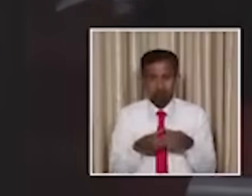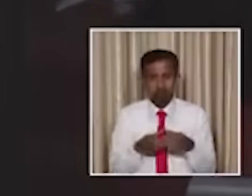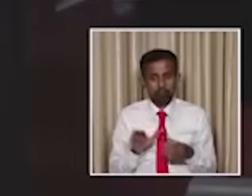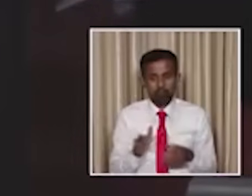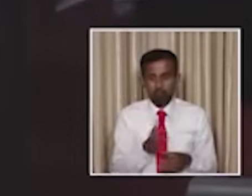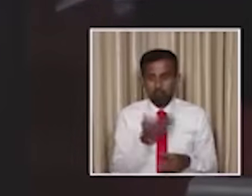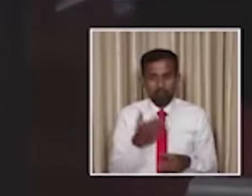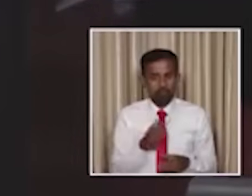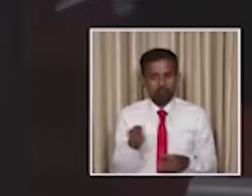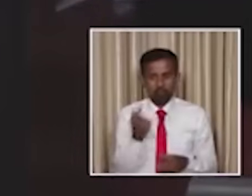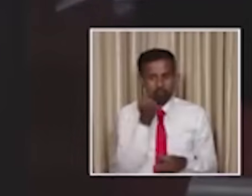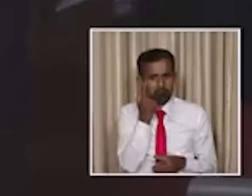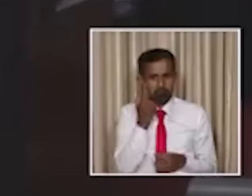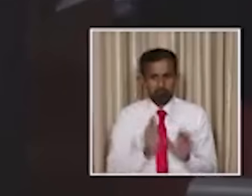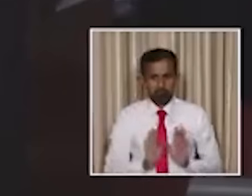கொள்ள வேண்டும்.